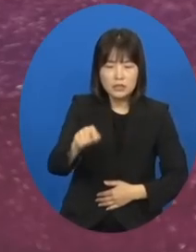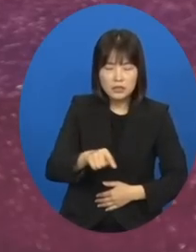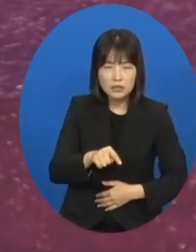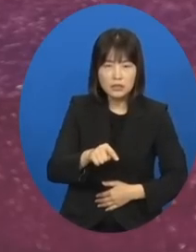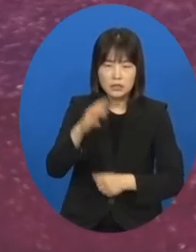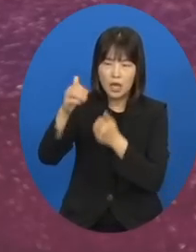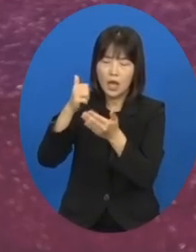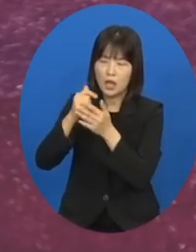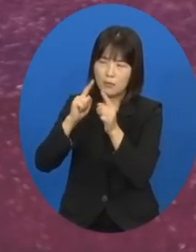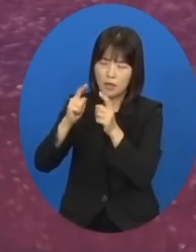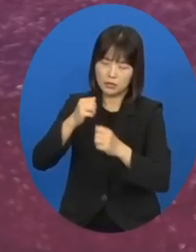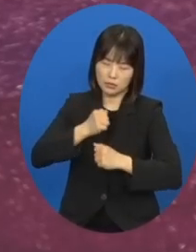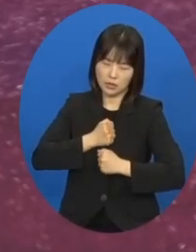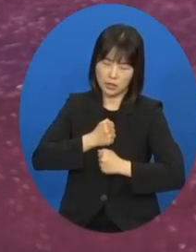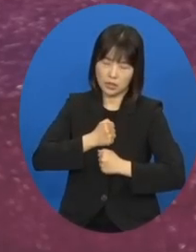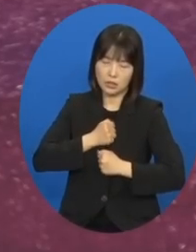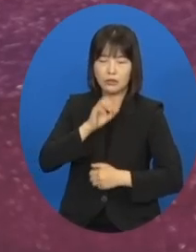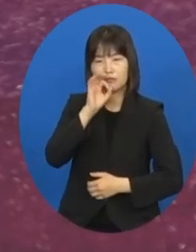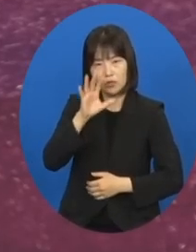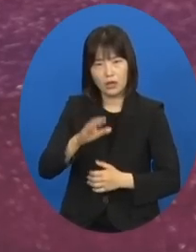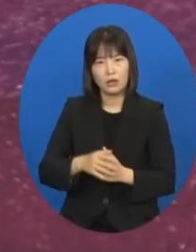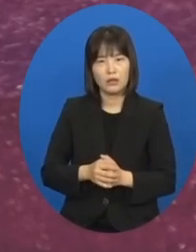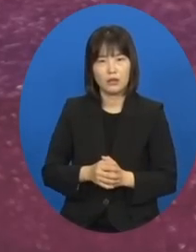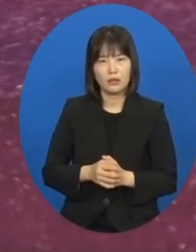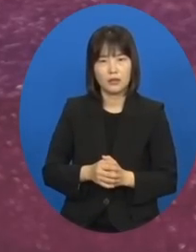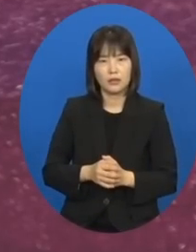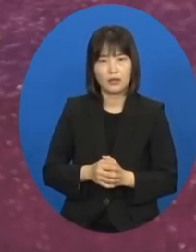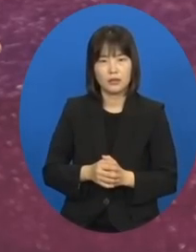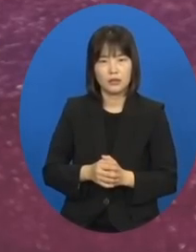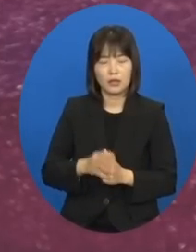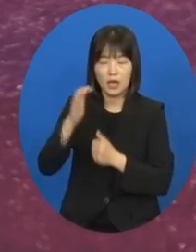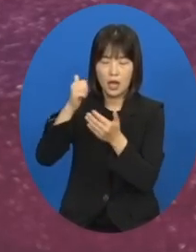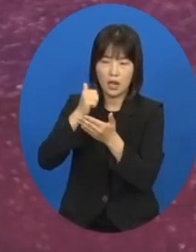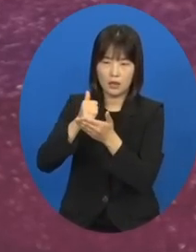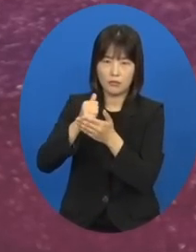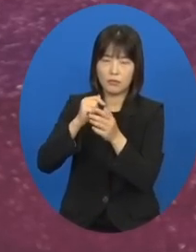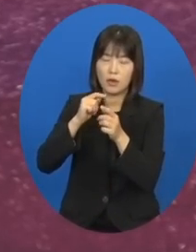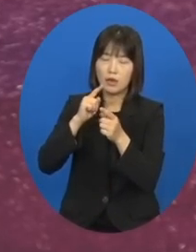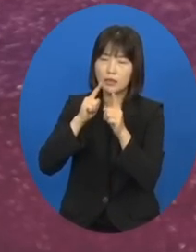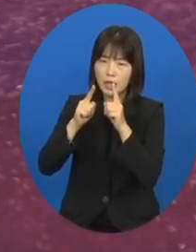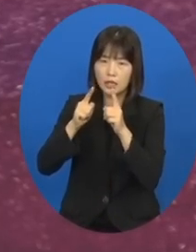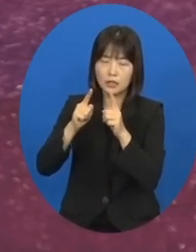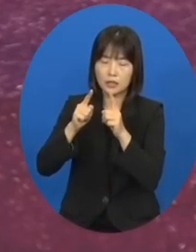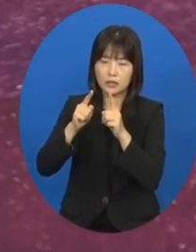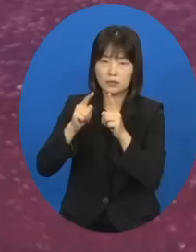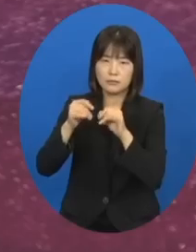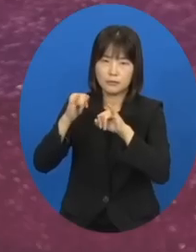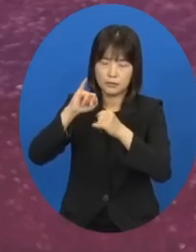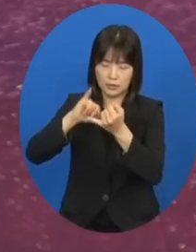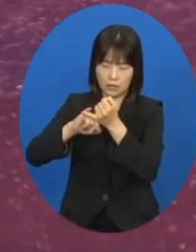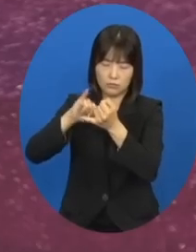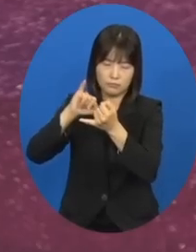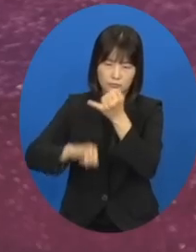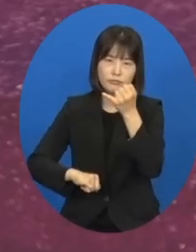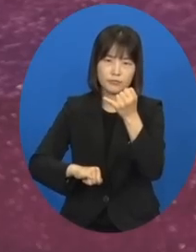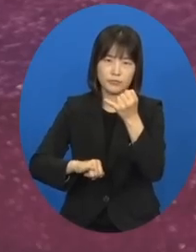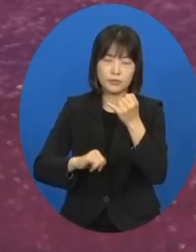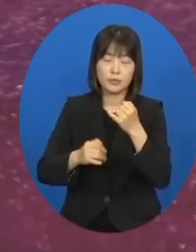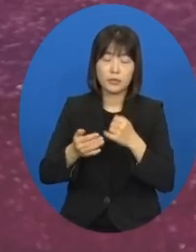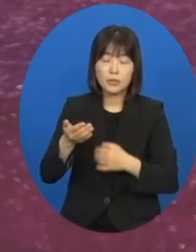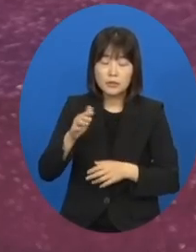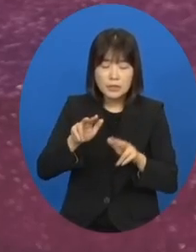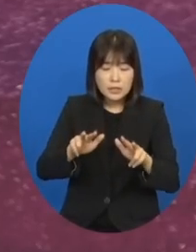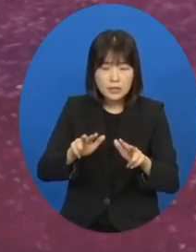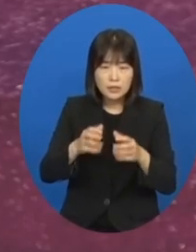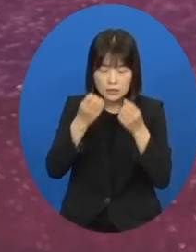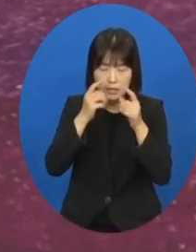수가 없는 겁니다 그래서 바람을 피는 거예요 언약을 깬 것이죠 근데 새 언약을 주겠대요 인재는 그들의 마음